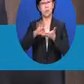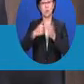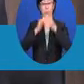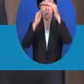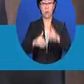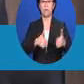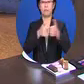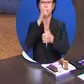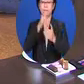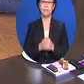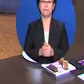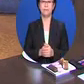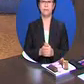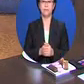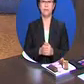회의를 진행하였습니다.